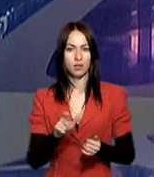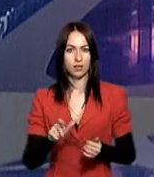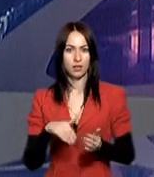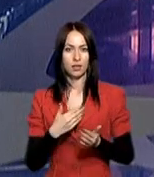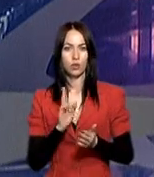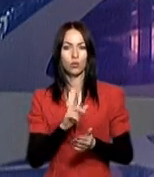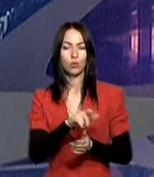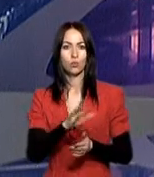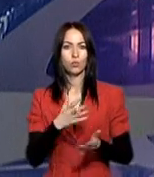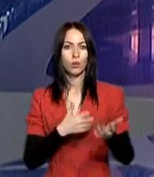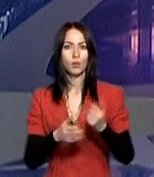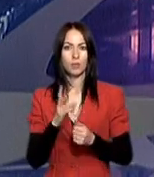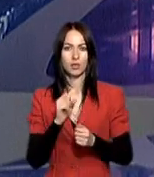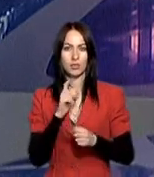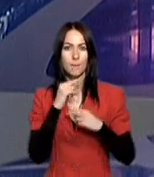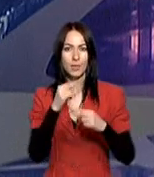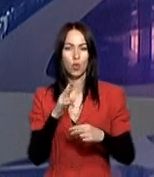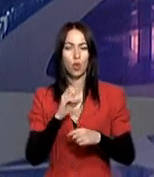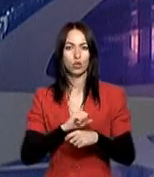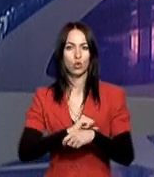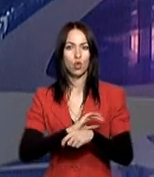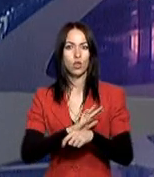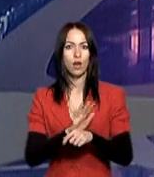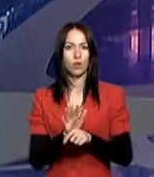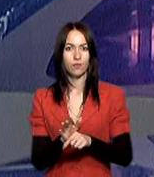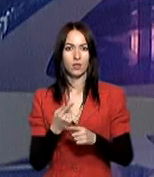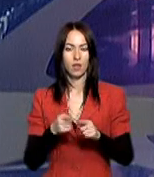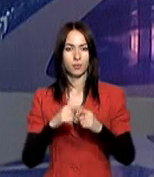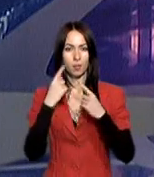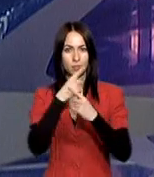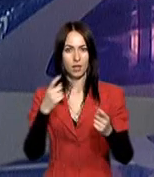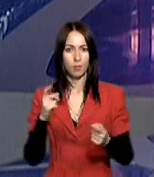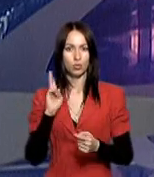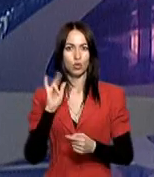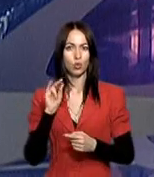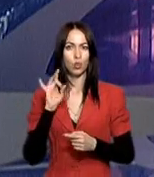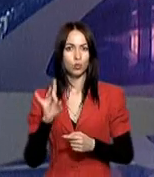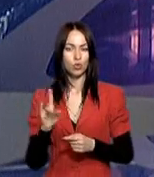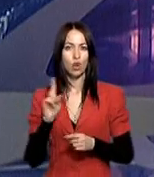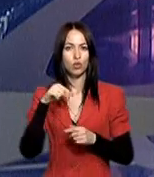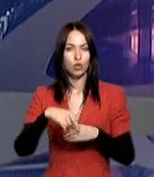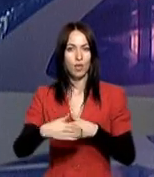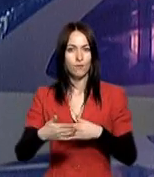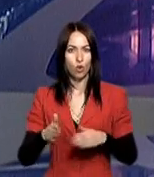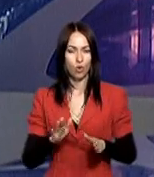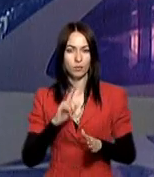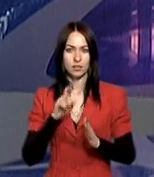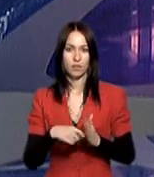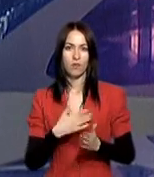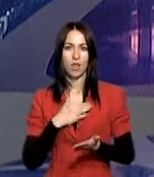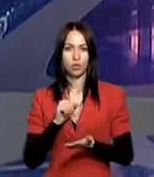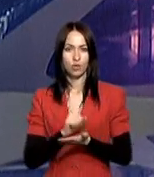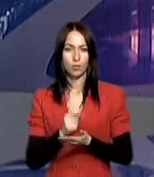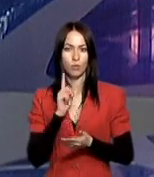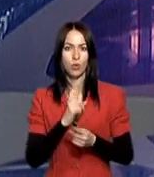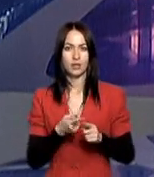підозрою на COVID-19. Про це повідомив голова обладміністрації Олексій Кучер. Що у коробках дізнавалися наші кореспонденти, і цей сюжет